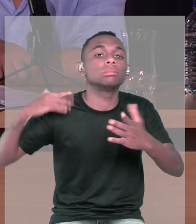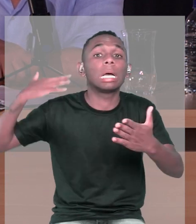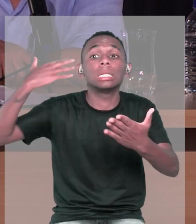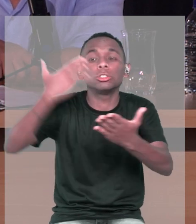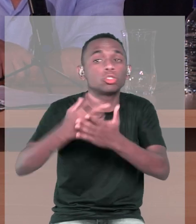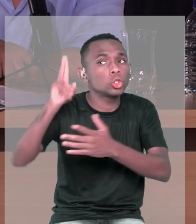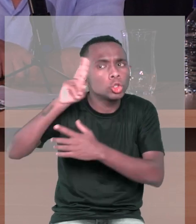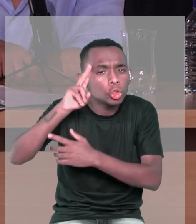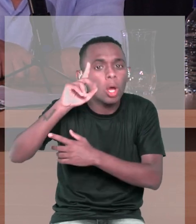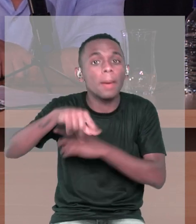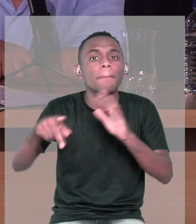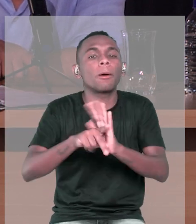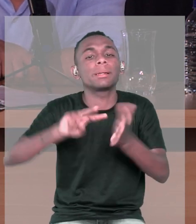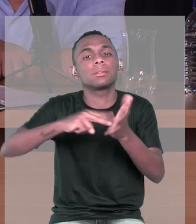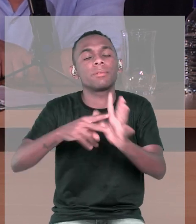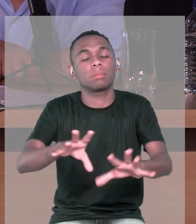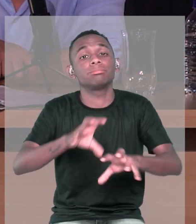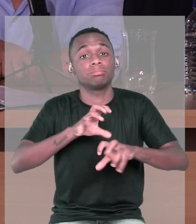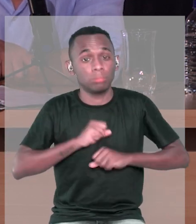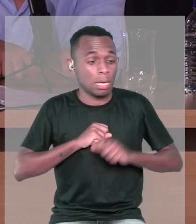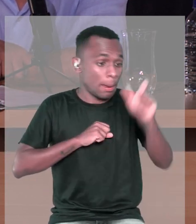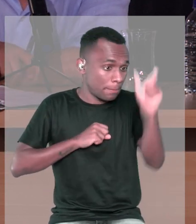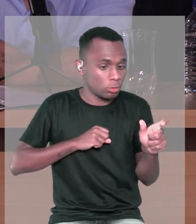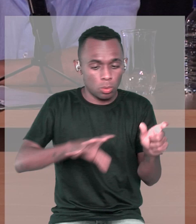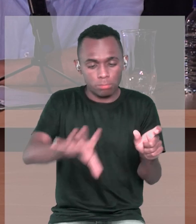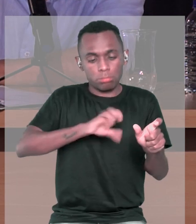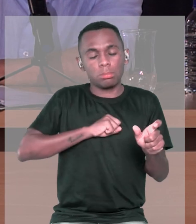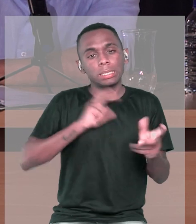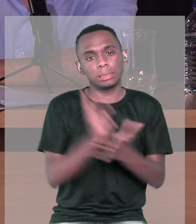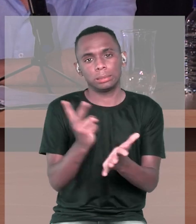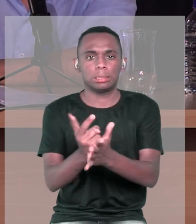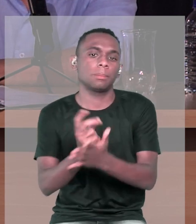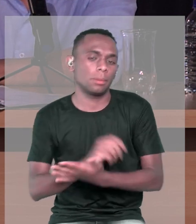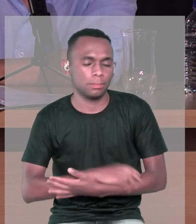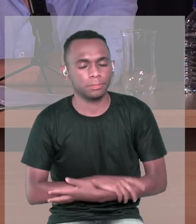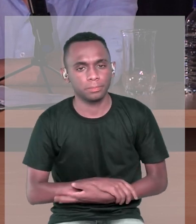história dessa apropriação, do ser se appropriando.